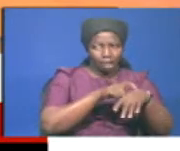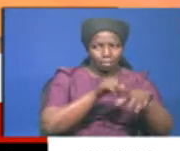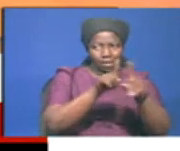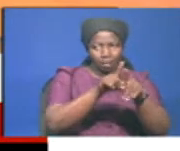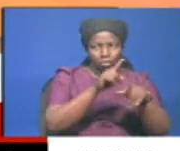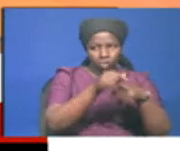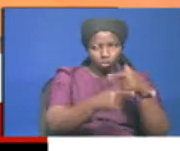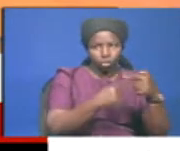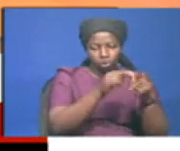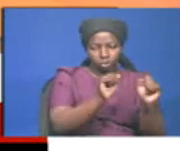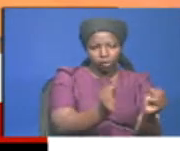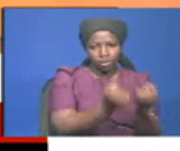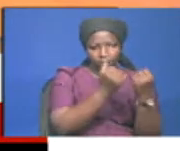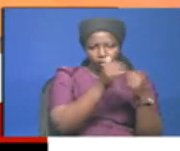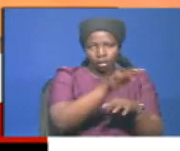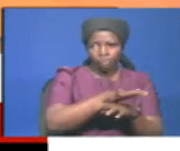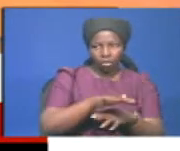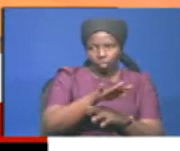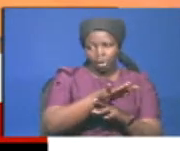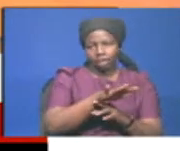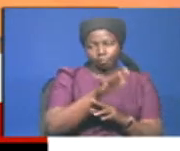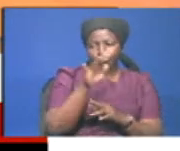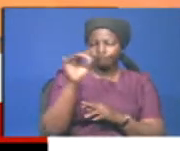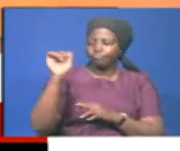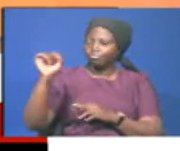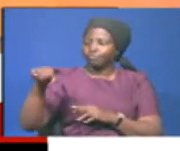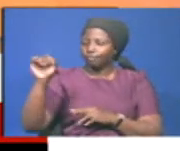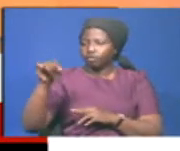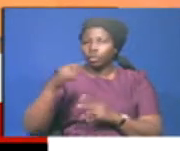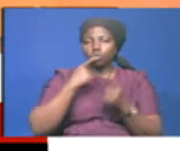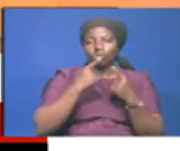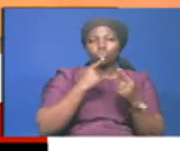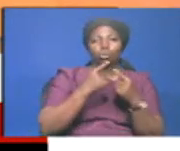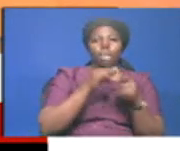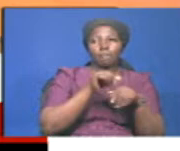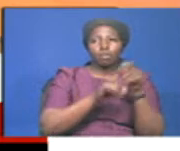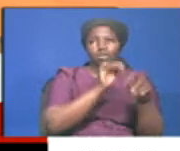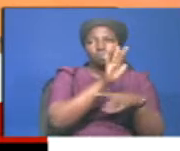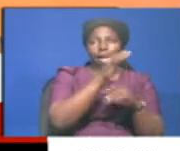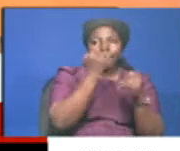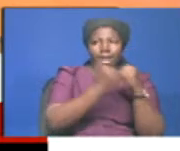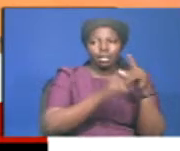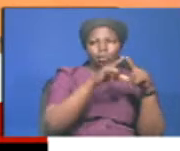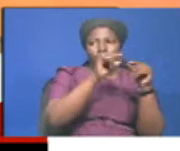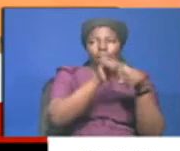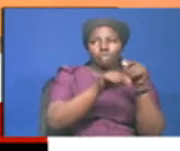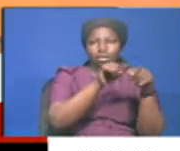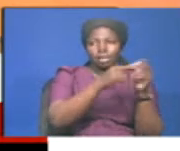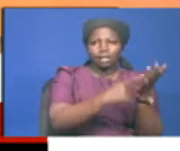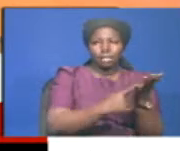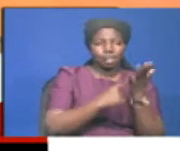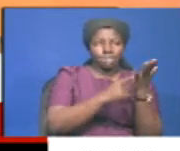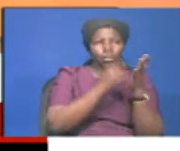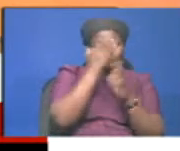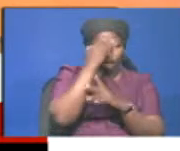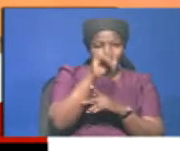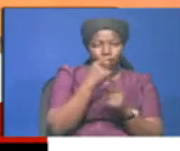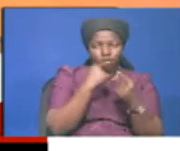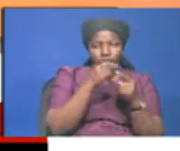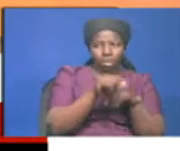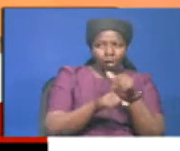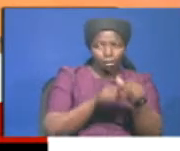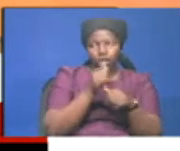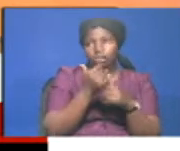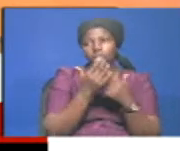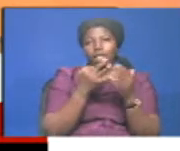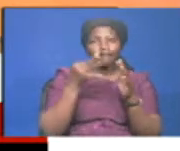mazingira yetu. Ningependa tu tuzungumze kuhusiana na kauli yako ya mwisho kuhusiana na huu mjadala. Manake umezungumza kuhusiana na katika siku